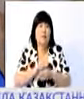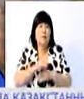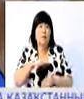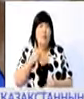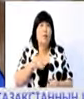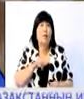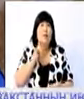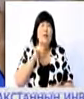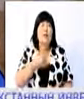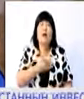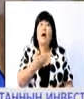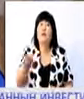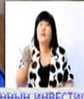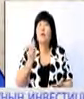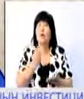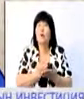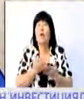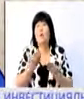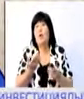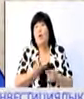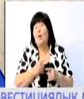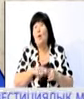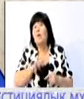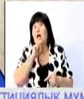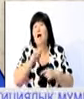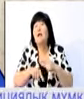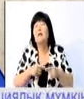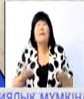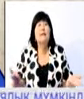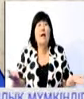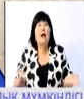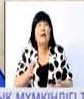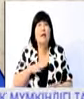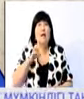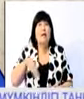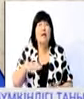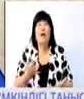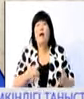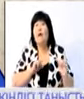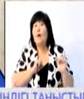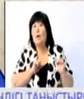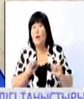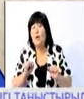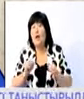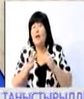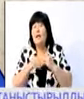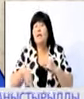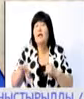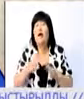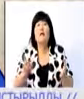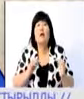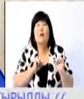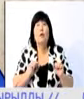Мына жастар айналамызда тұрған, мінекей осы ата бабасының қандай болған, елін қалай қорғаған, жерін қалай